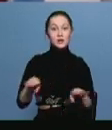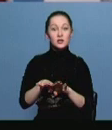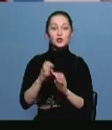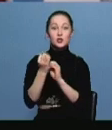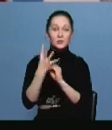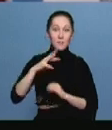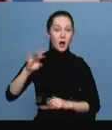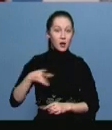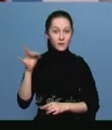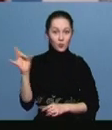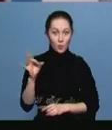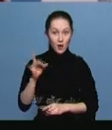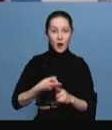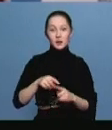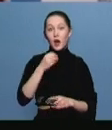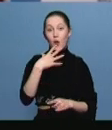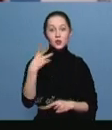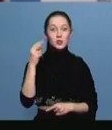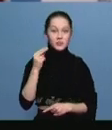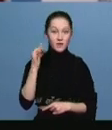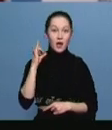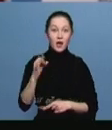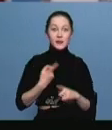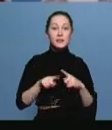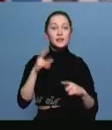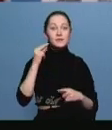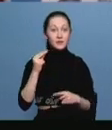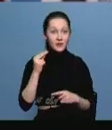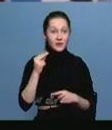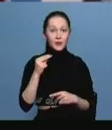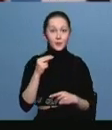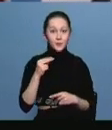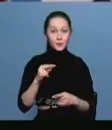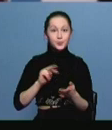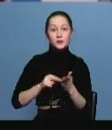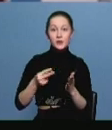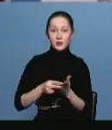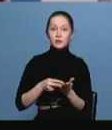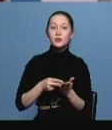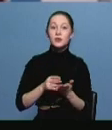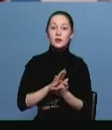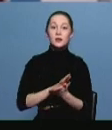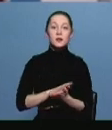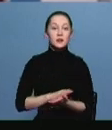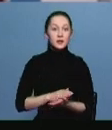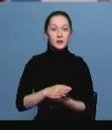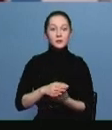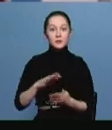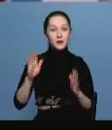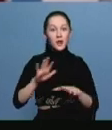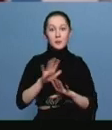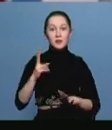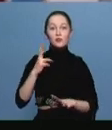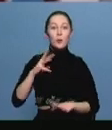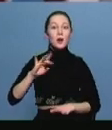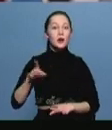миллиардов. Это хорошая цифра. Из этой цифры мы планируем иметь чистого финансового результата не меньше 2 миллиардов рублей.